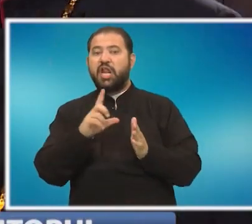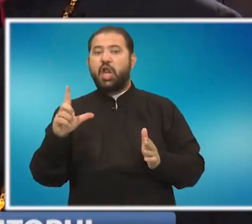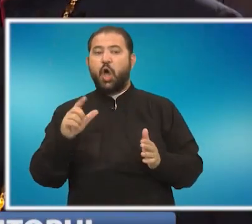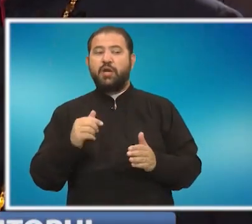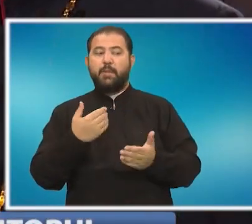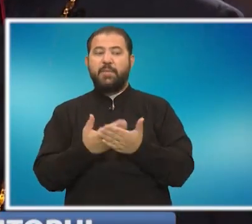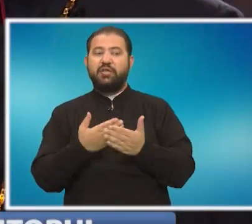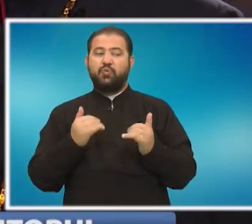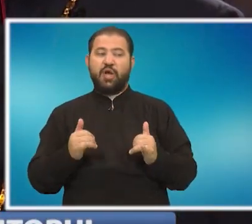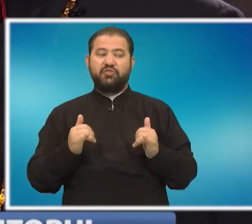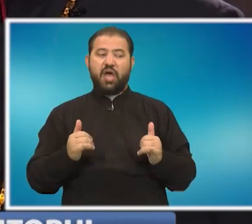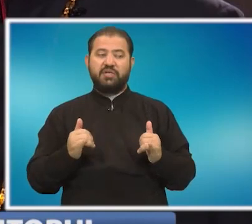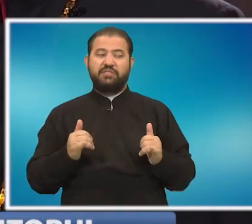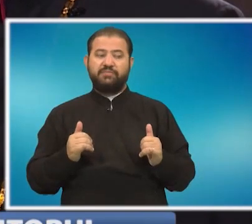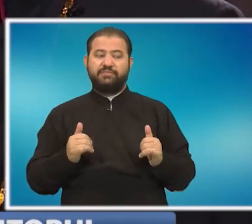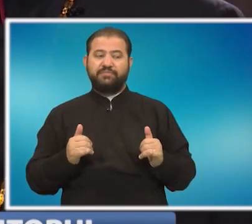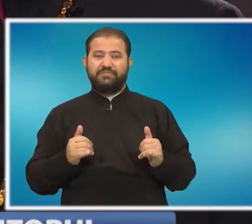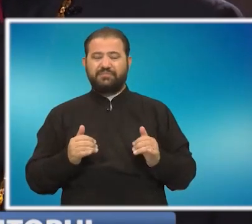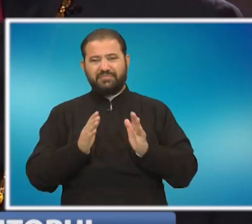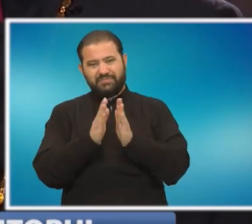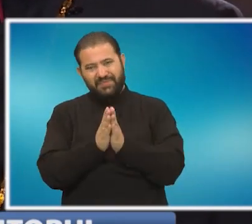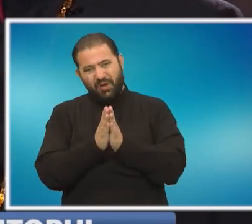rugăciunile lor și de aceea